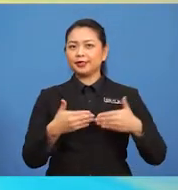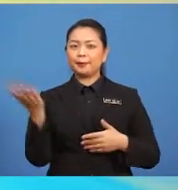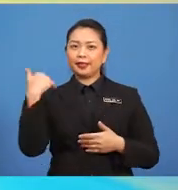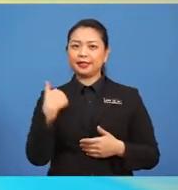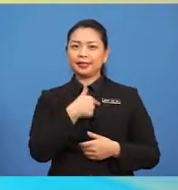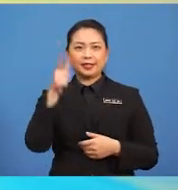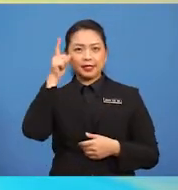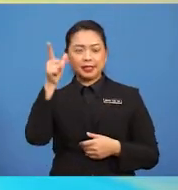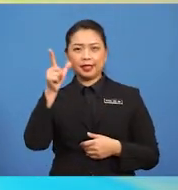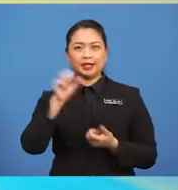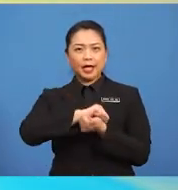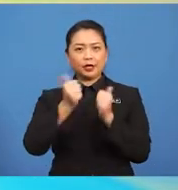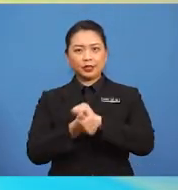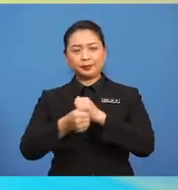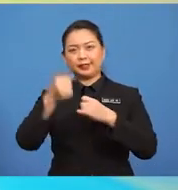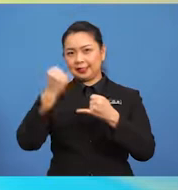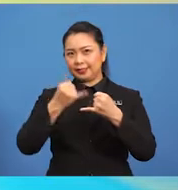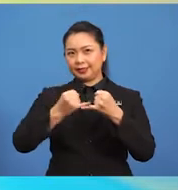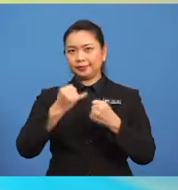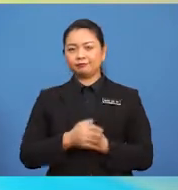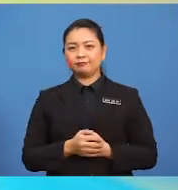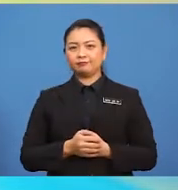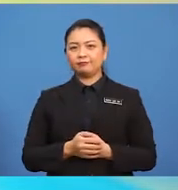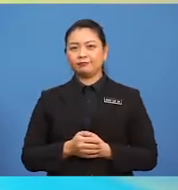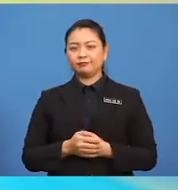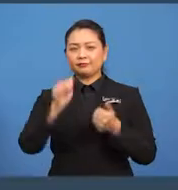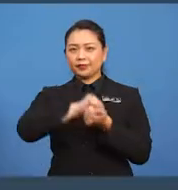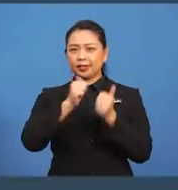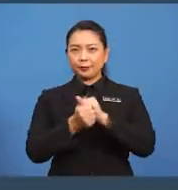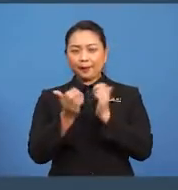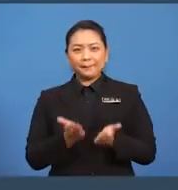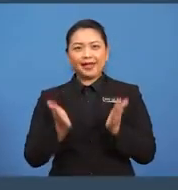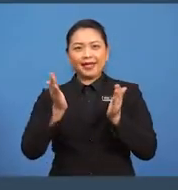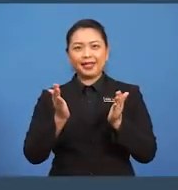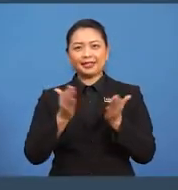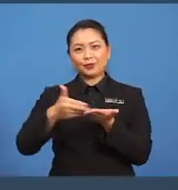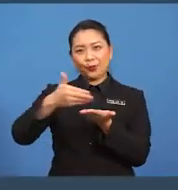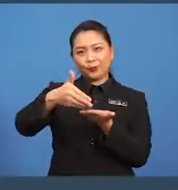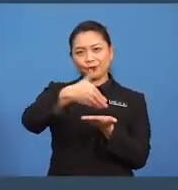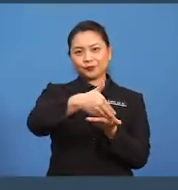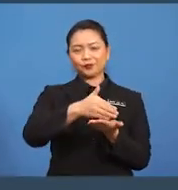Seterusnya, mari kita lihat algoritma yang terakhir, iaitu algoritma bucket sort.